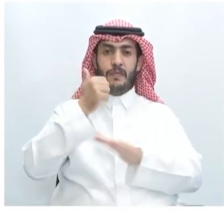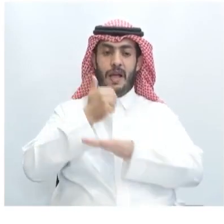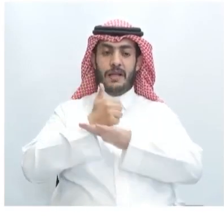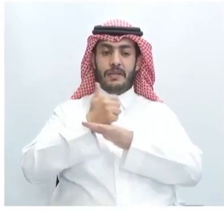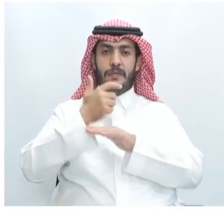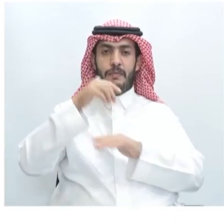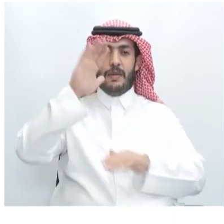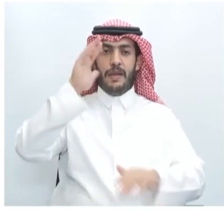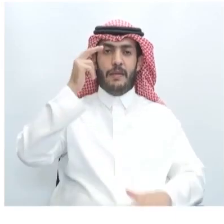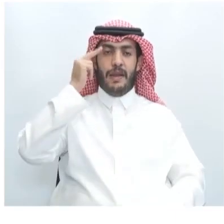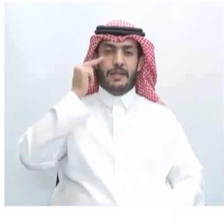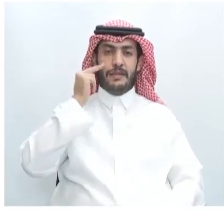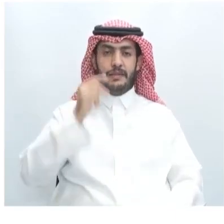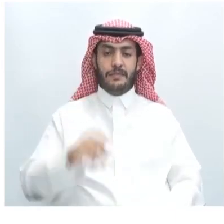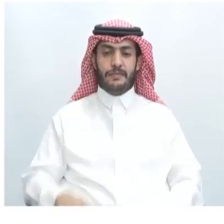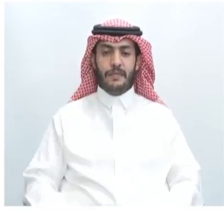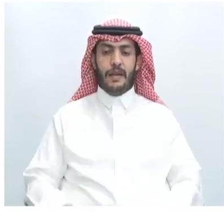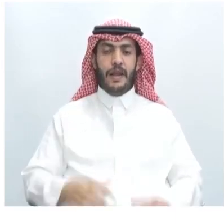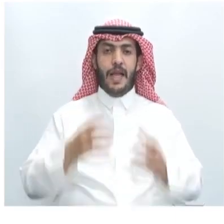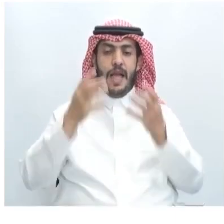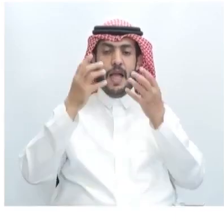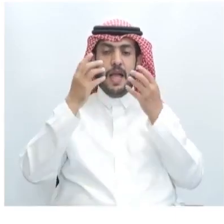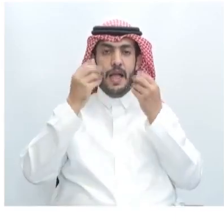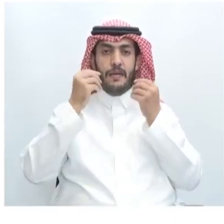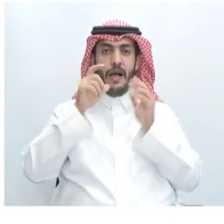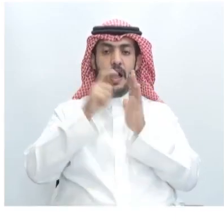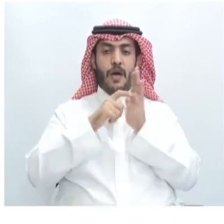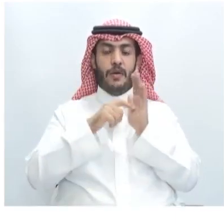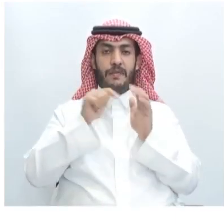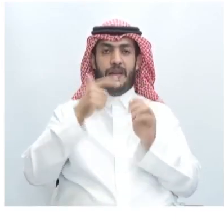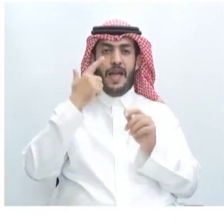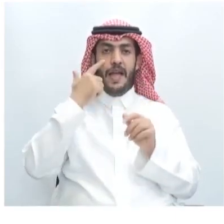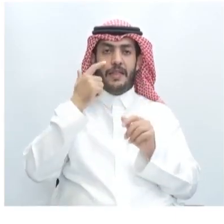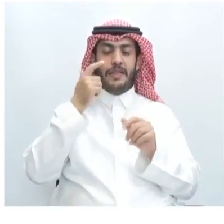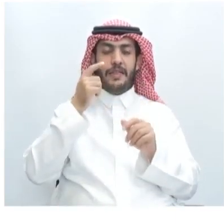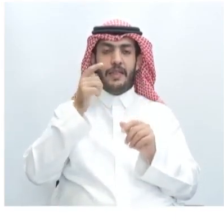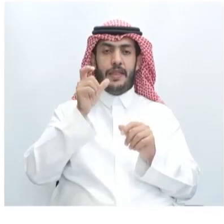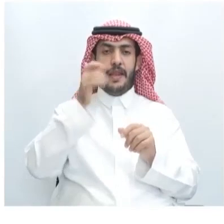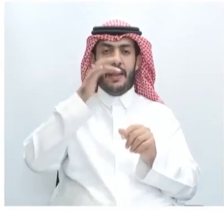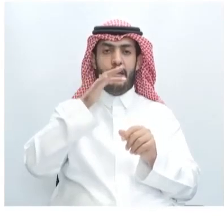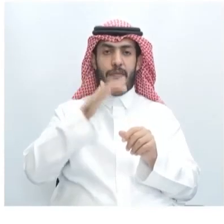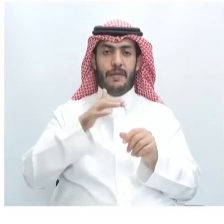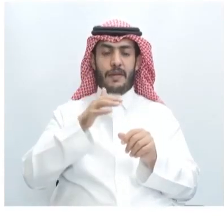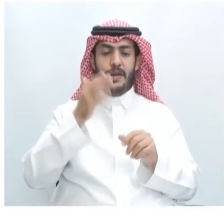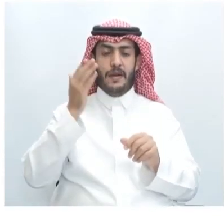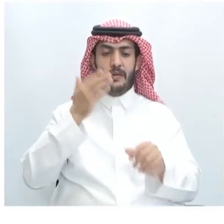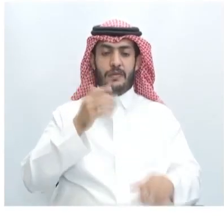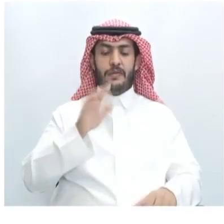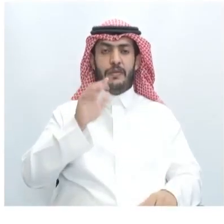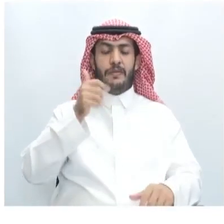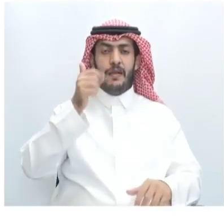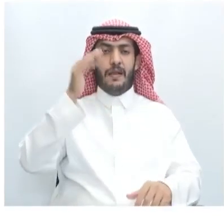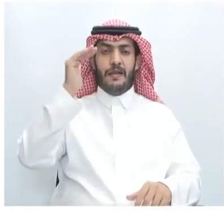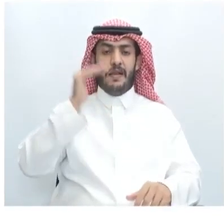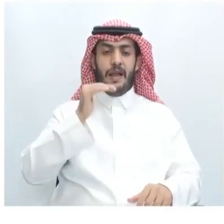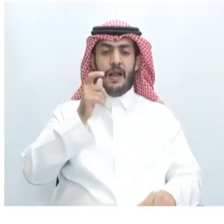ثراه علم القانون في عهد النبي صلى الله عليه وسلم ماذا حاله عندما بعث